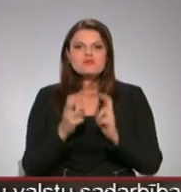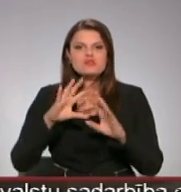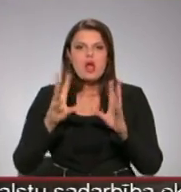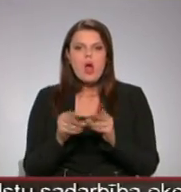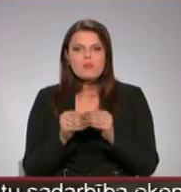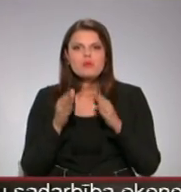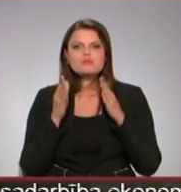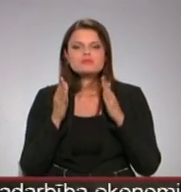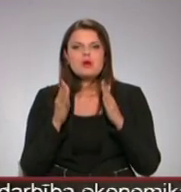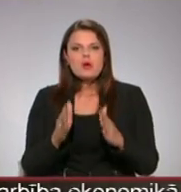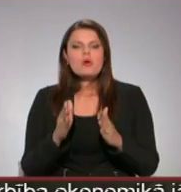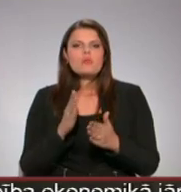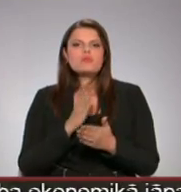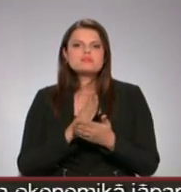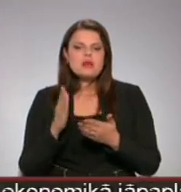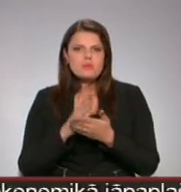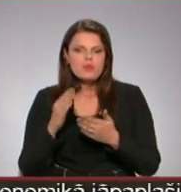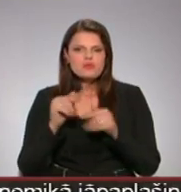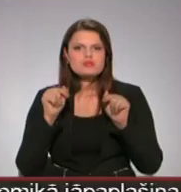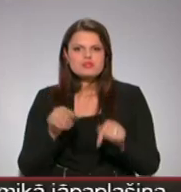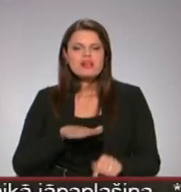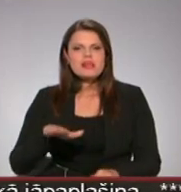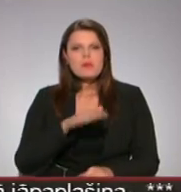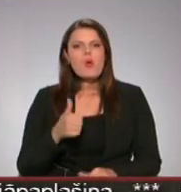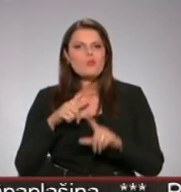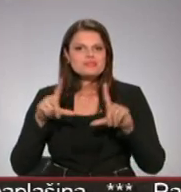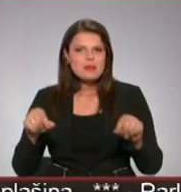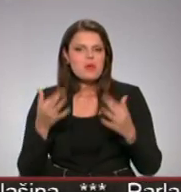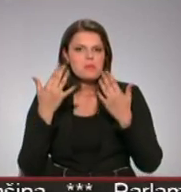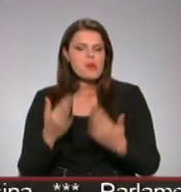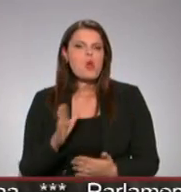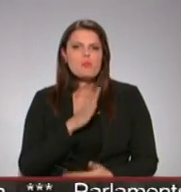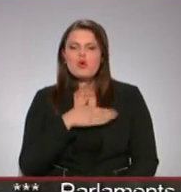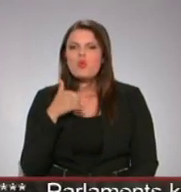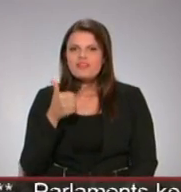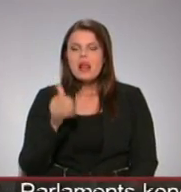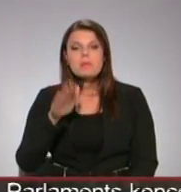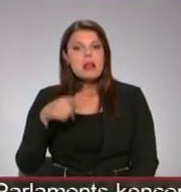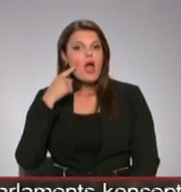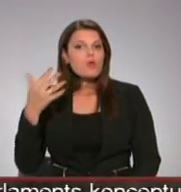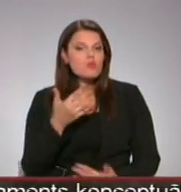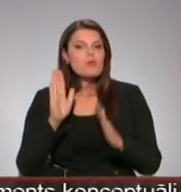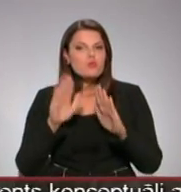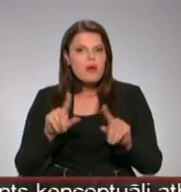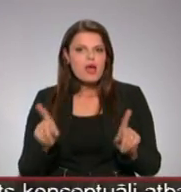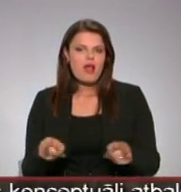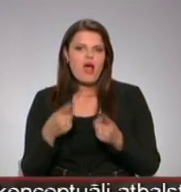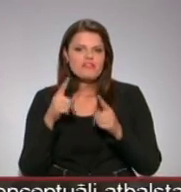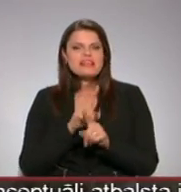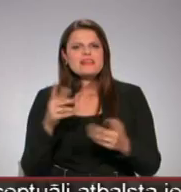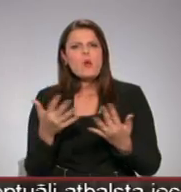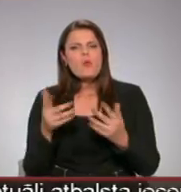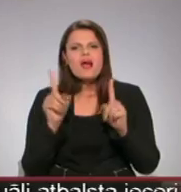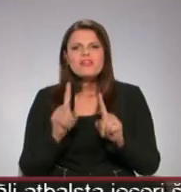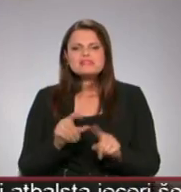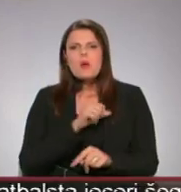tik lieli, jo sākotnēji pavisam mazajam ģimenes uzņēmumam panākumi bijuši pietiekami labi, lai domātu par tā attīstīšanu. Ir kaut kādas